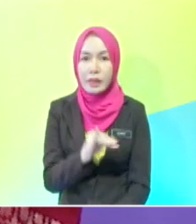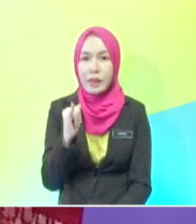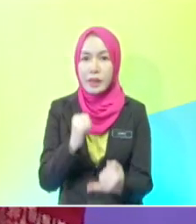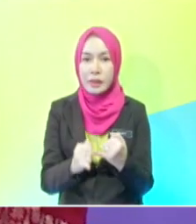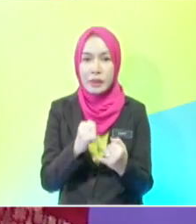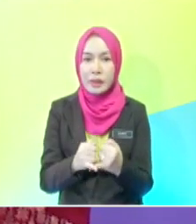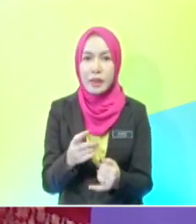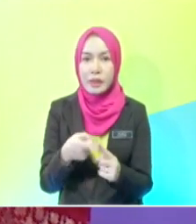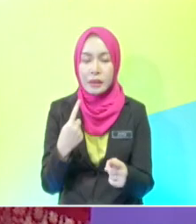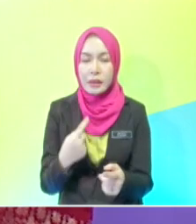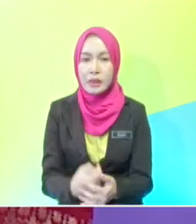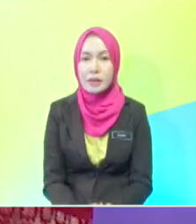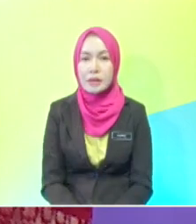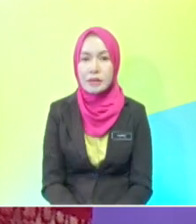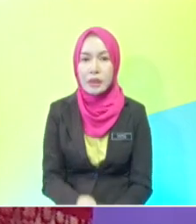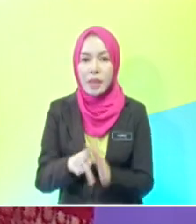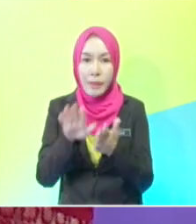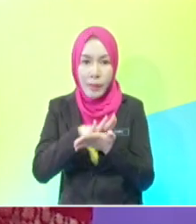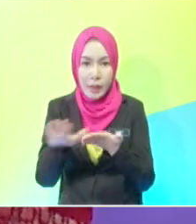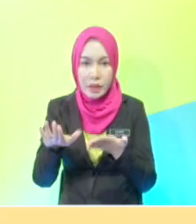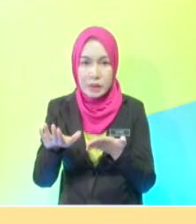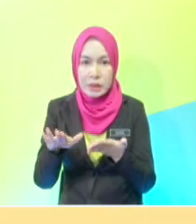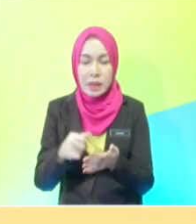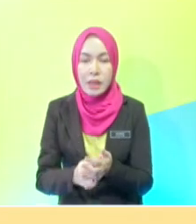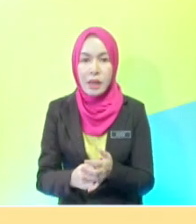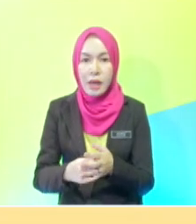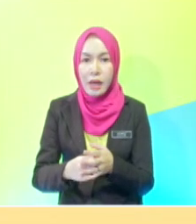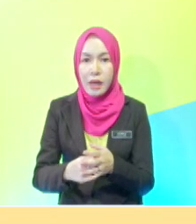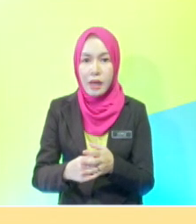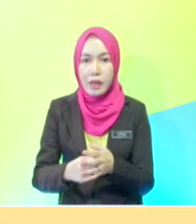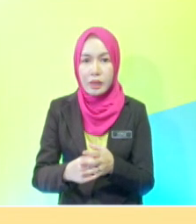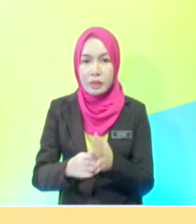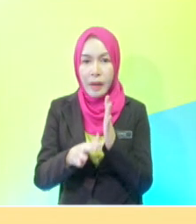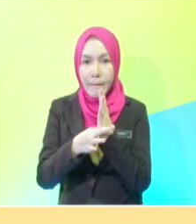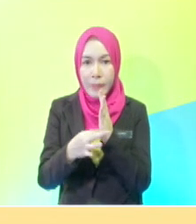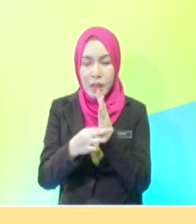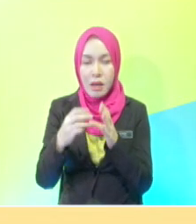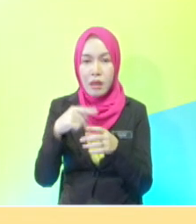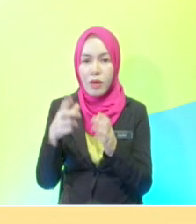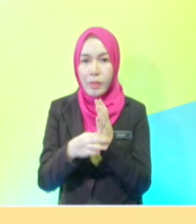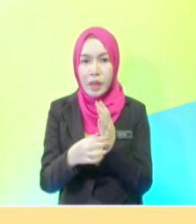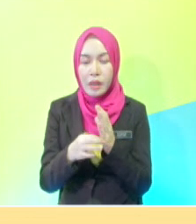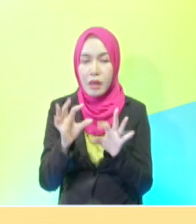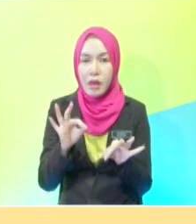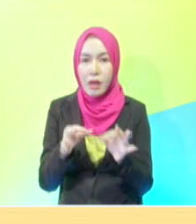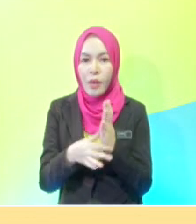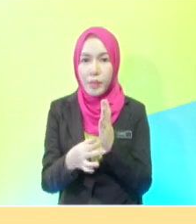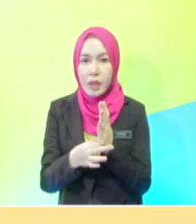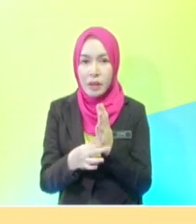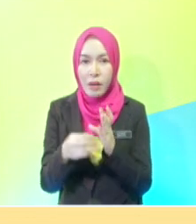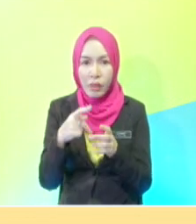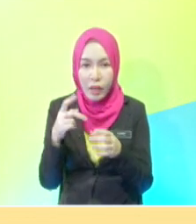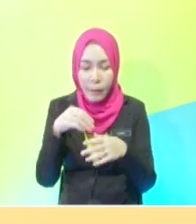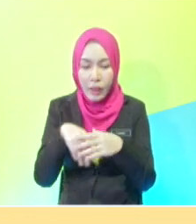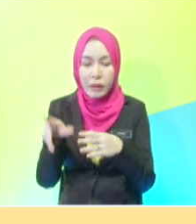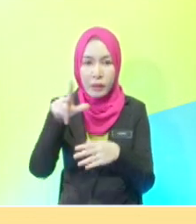dari segi pembersihan tumpahan minyak Oke apabila minyak ditumpah dekat permukaan laut kan